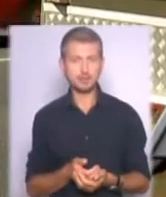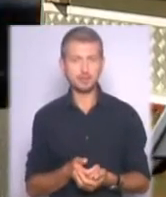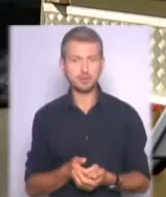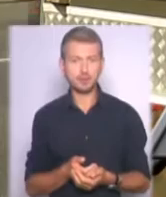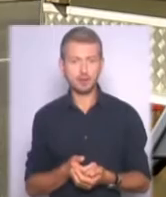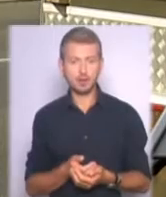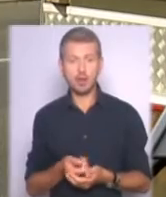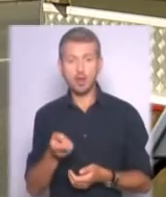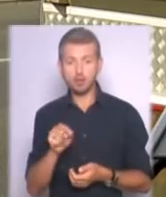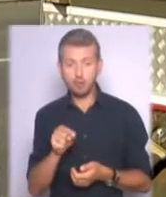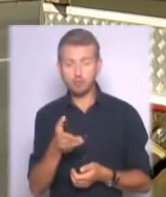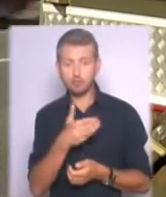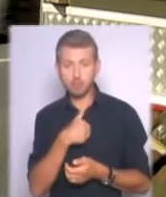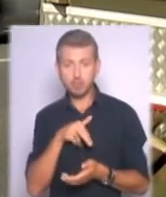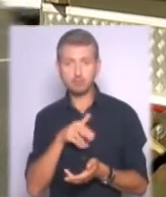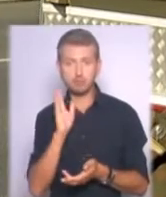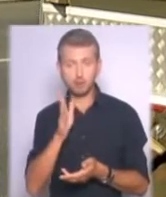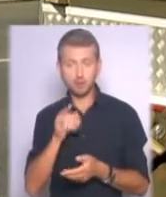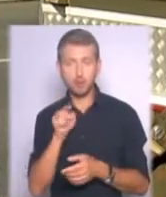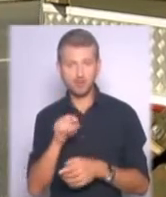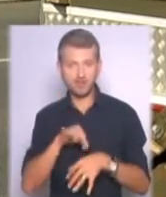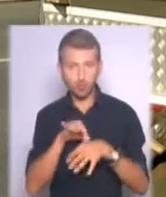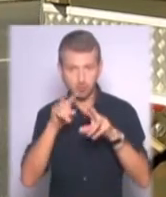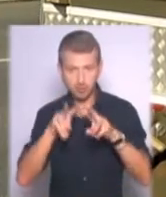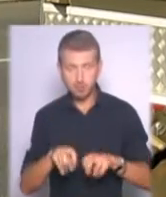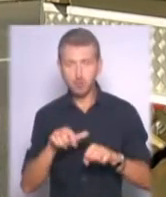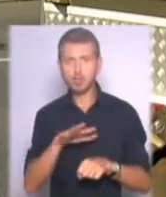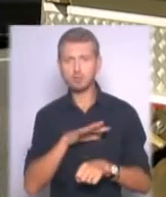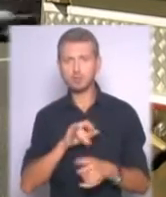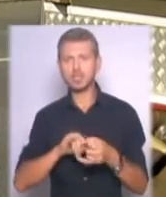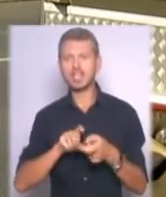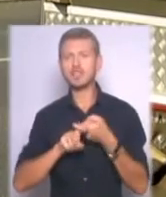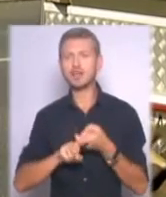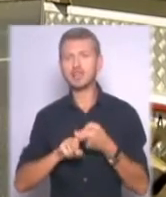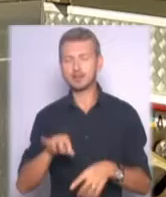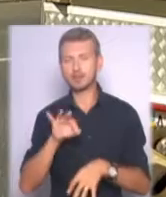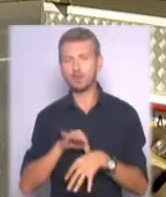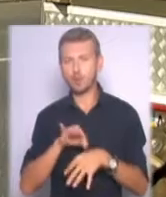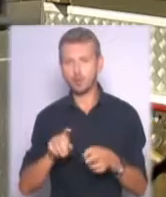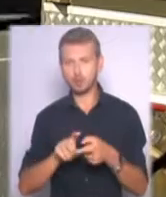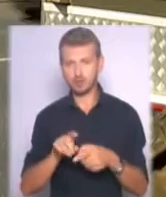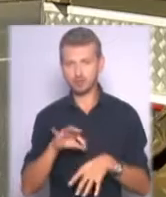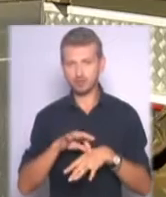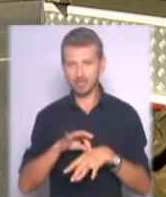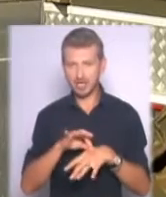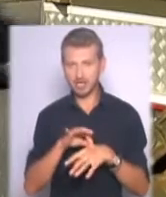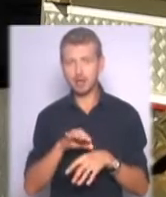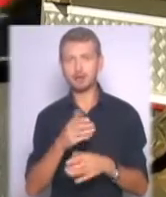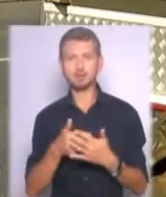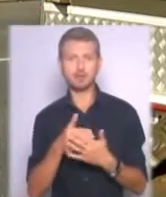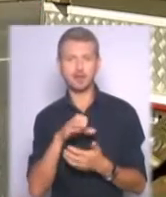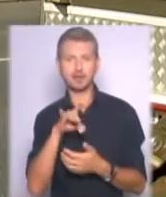тому ми будемо на ці хвороби оглядувати. Це можуть бути інфекційні хвороби шкіри, такі як стриптодермія, вони можуть поширитися